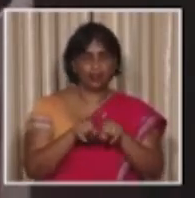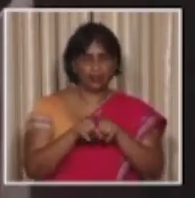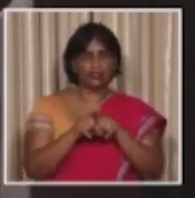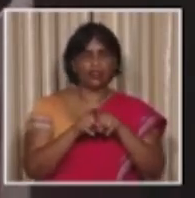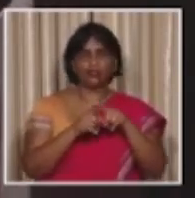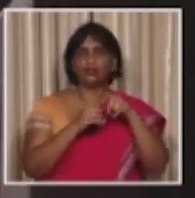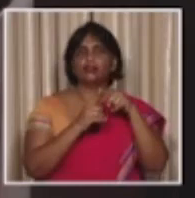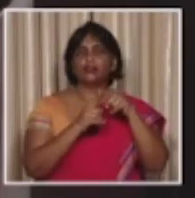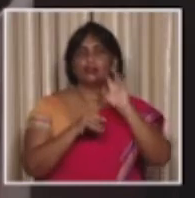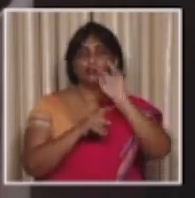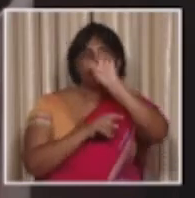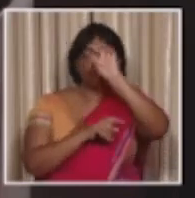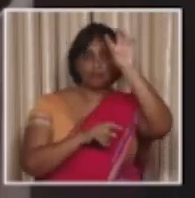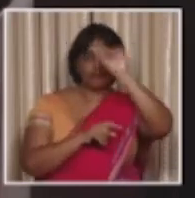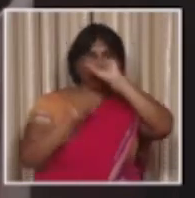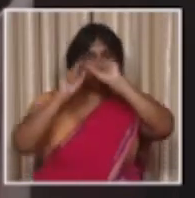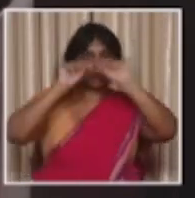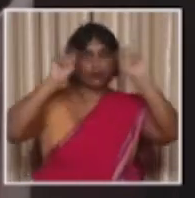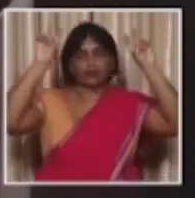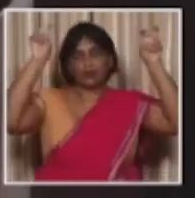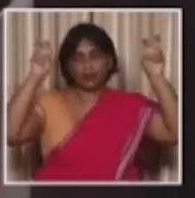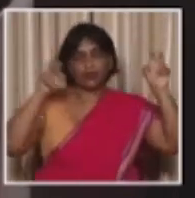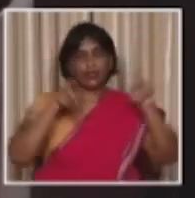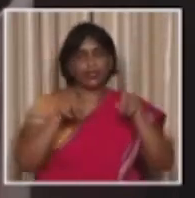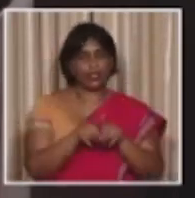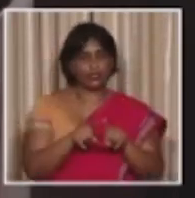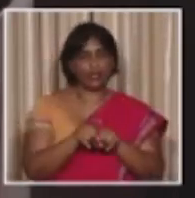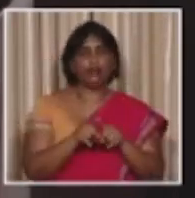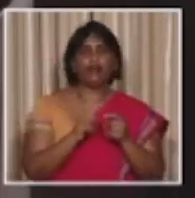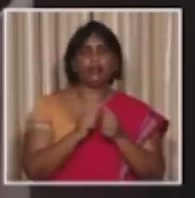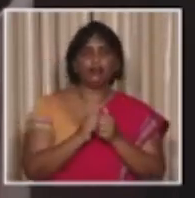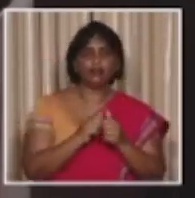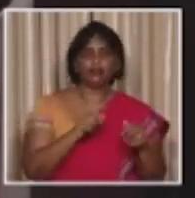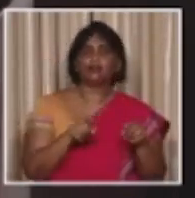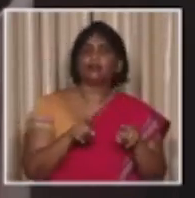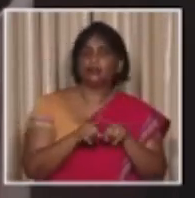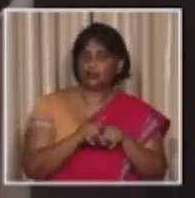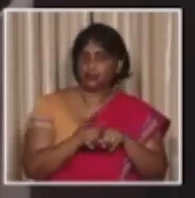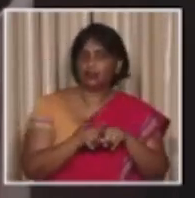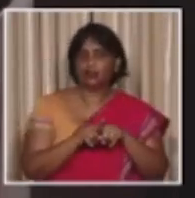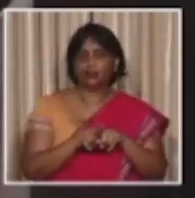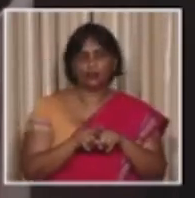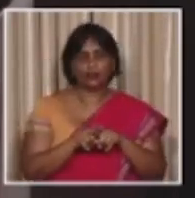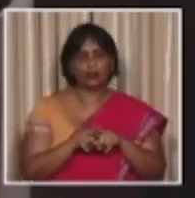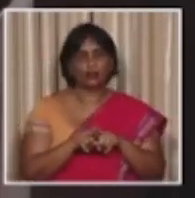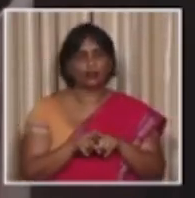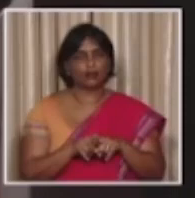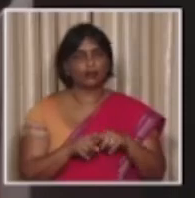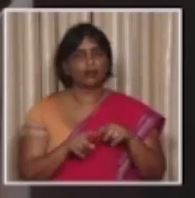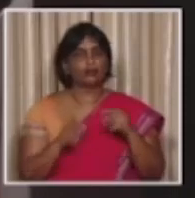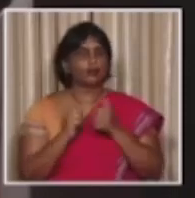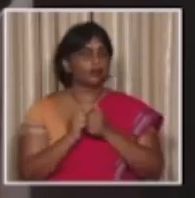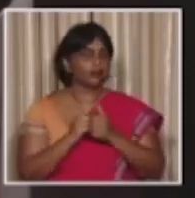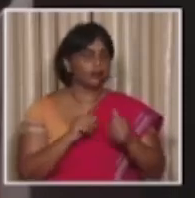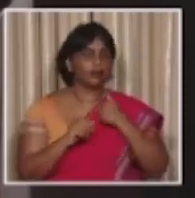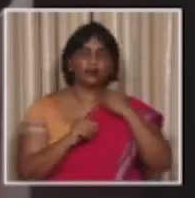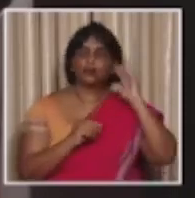මාතෘකාව පිළිබඳව අපි සාකච්ඡාවට භාජනය කරමු ඒ මොකද ගරු කතානායකතුමනි